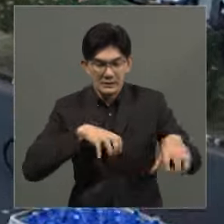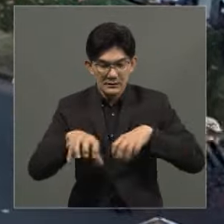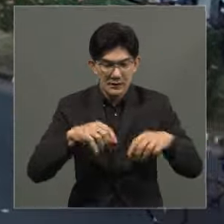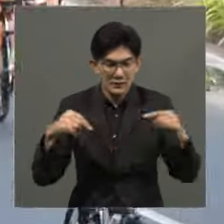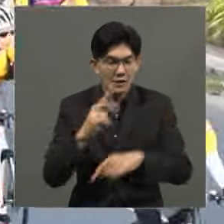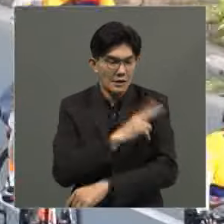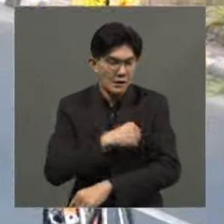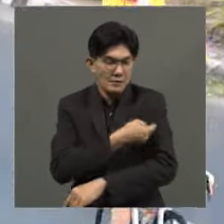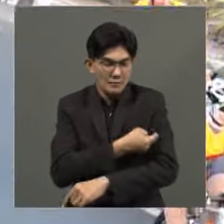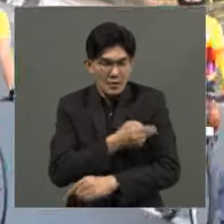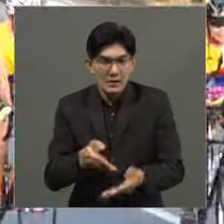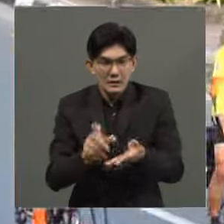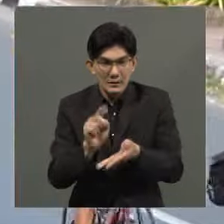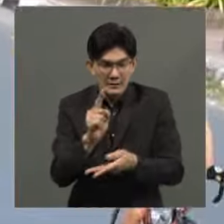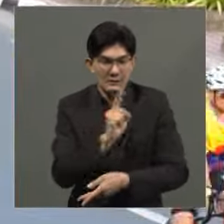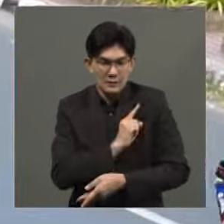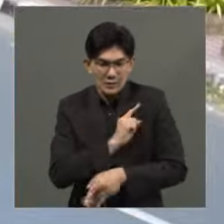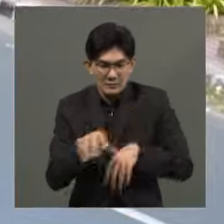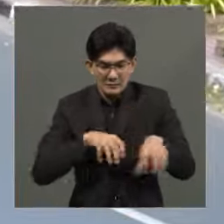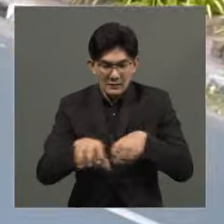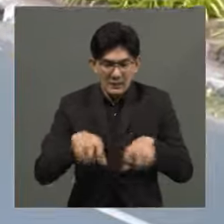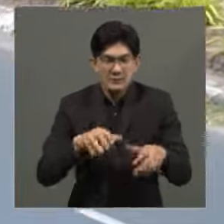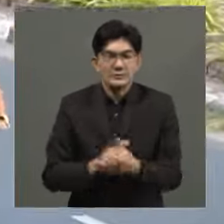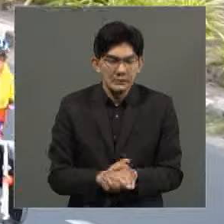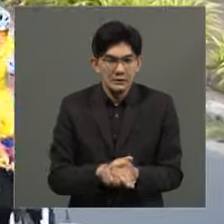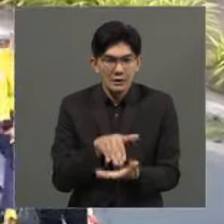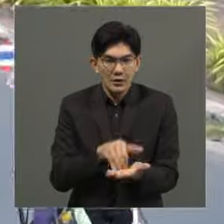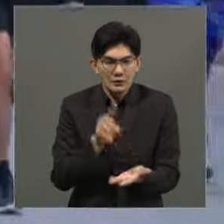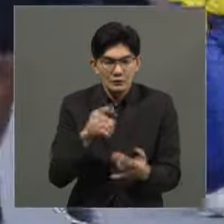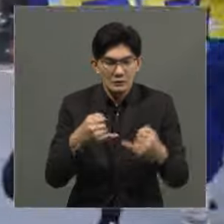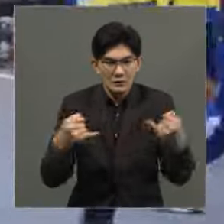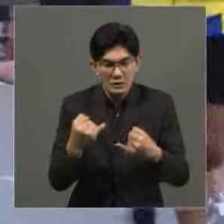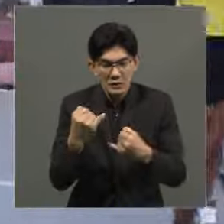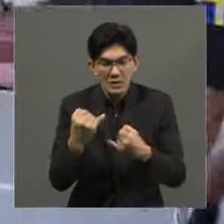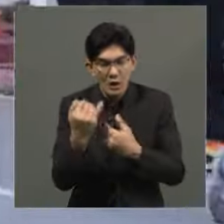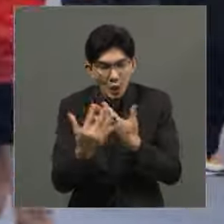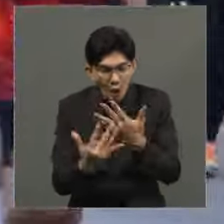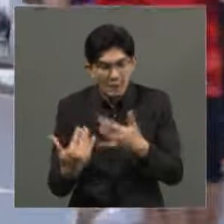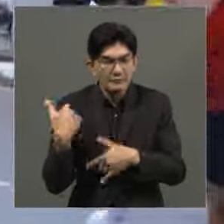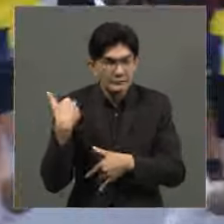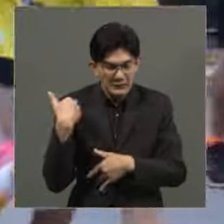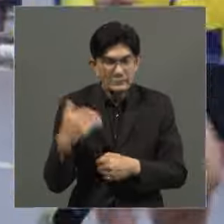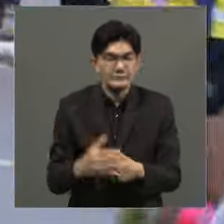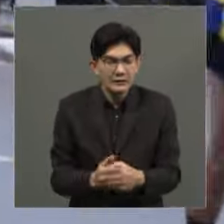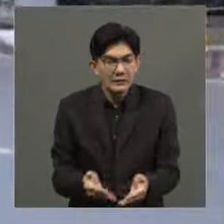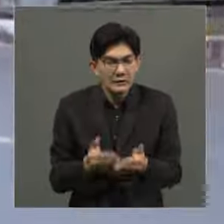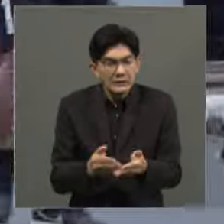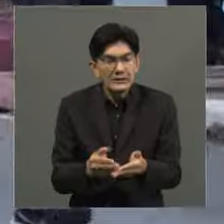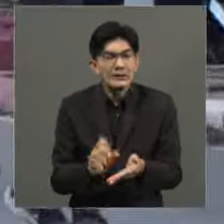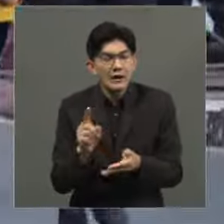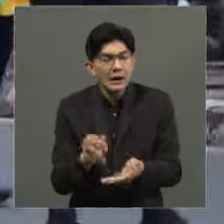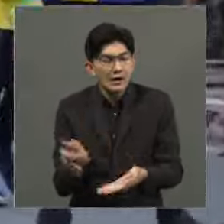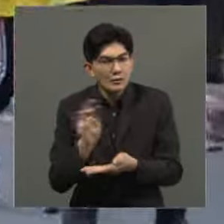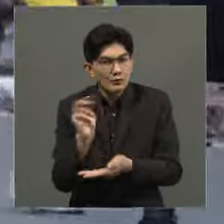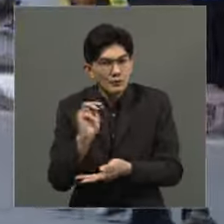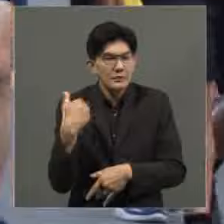แพทยศาสตร์ราชพยาบาลมหาวิทยาลัยมหิดลศูนย์โรคหลอดเลือดสมองศิริราชศิริราชมูลนิธิและภาคีเครือ